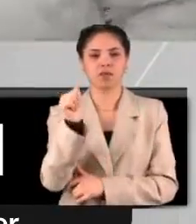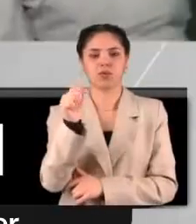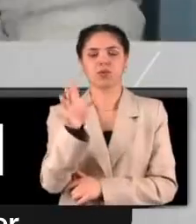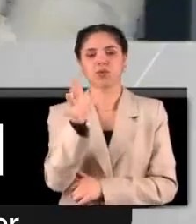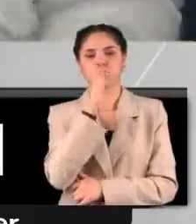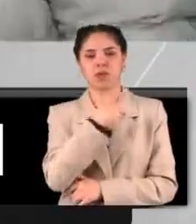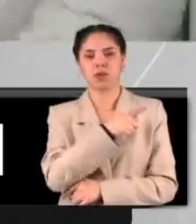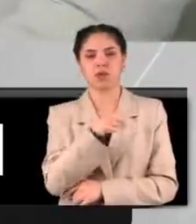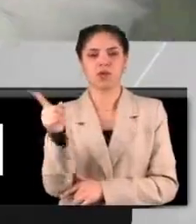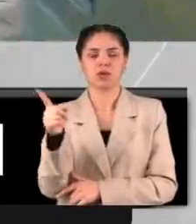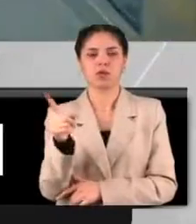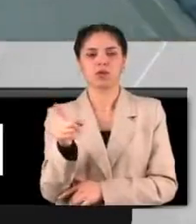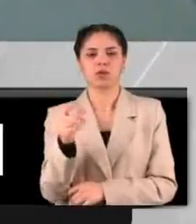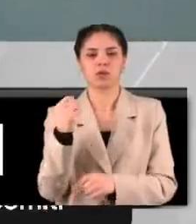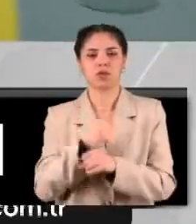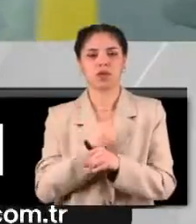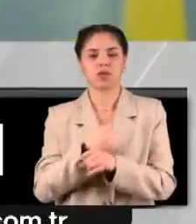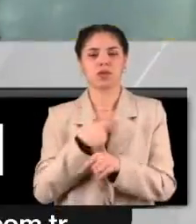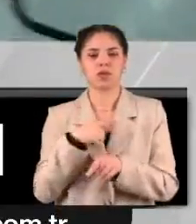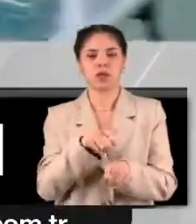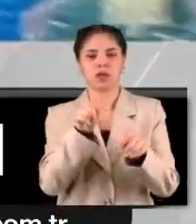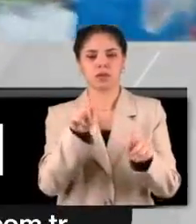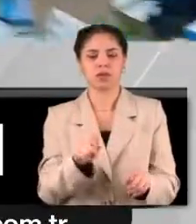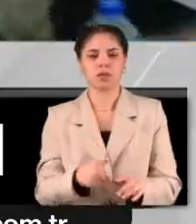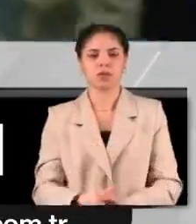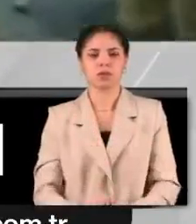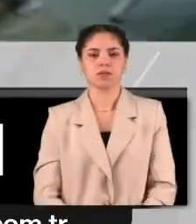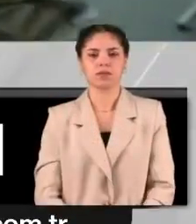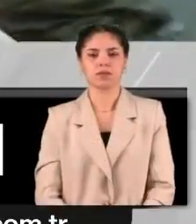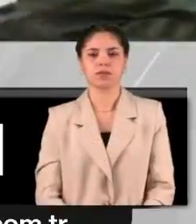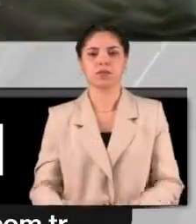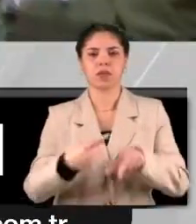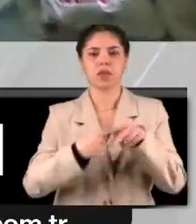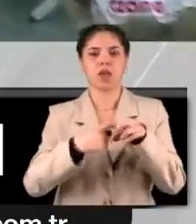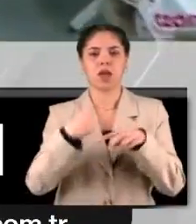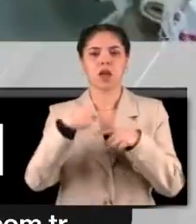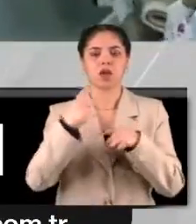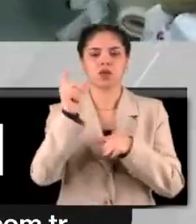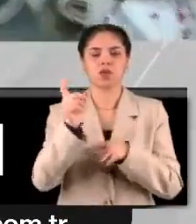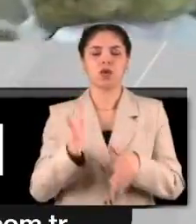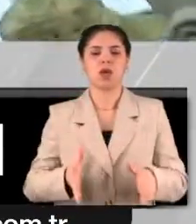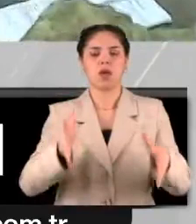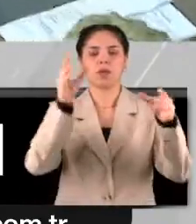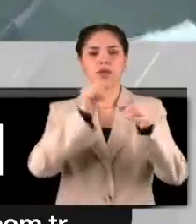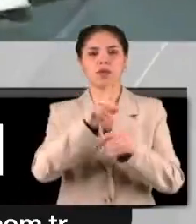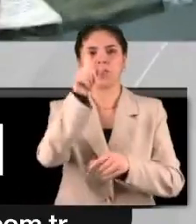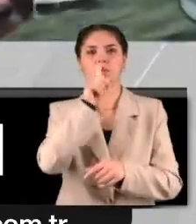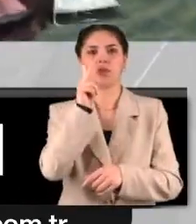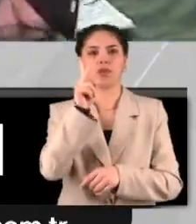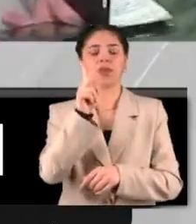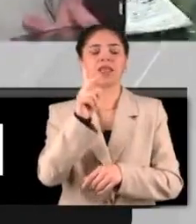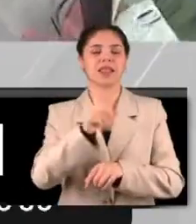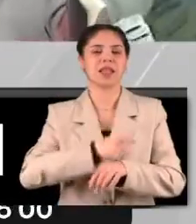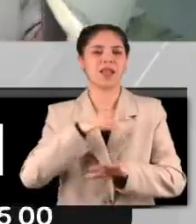biliyorsunuz enkazları takip ediyoruz. Ve Arzu Apartmanı, bugün Arzu Apartmanı'nda 102. saat